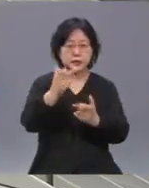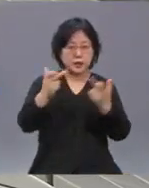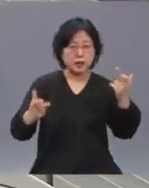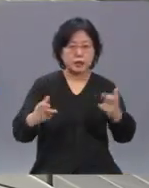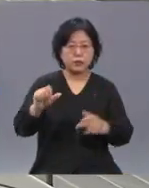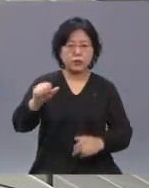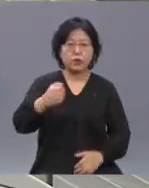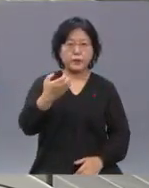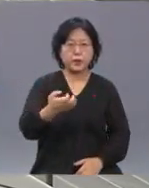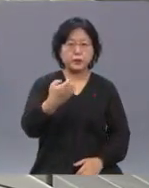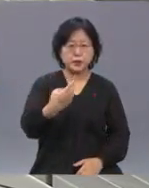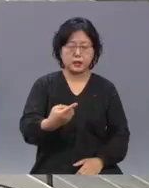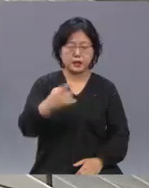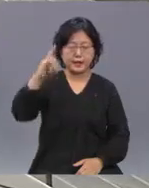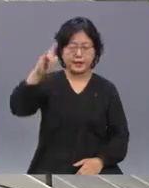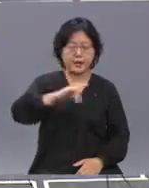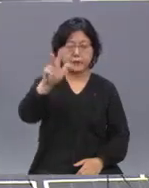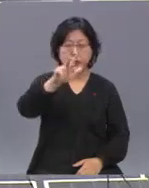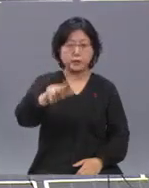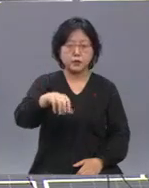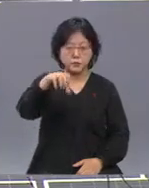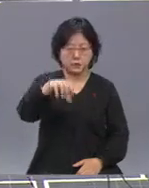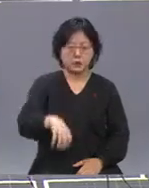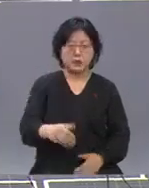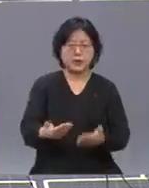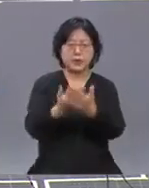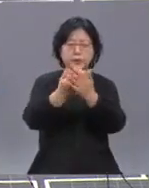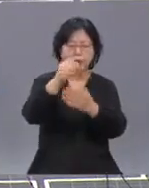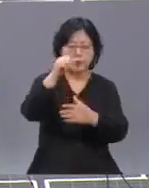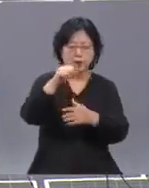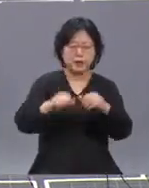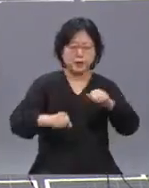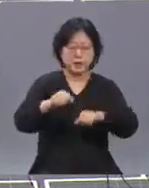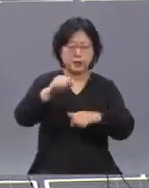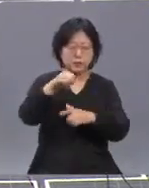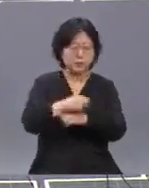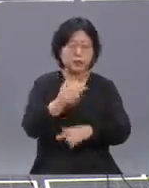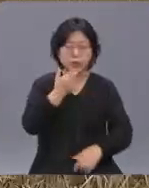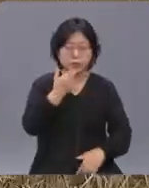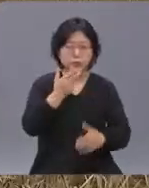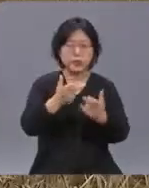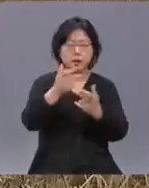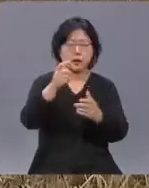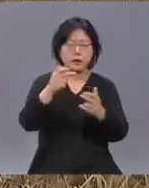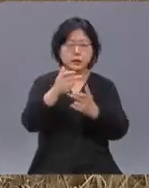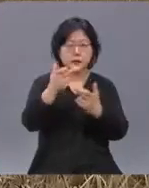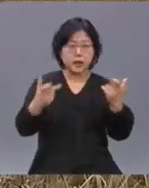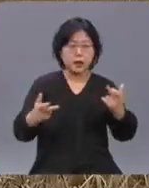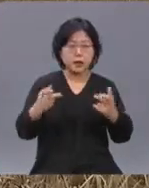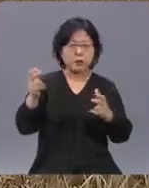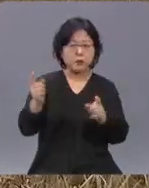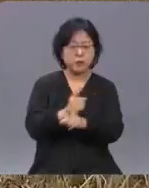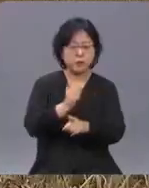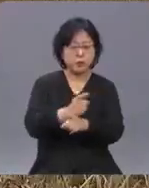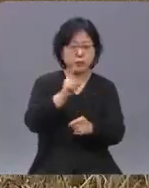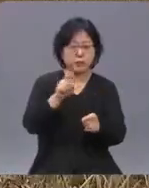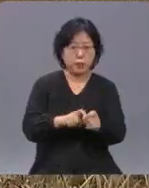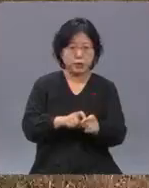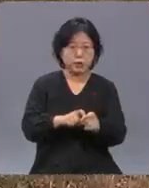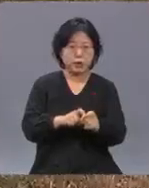오메가흔 1개의 태양광 발전소에 대해 개발행위허가 없이 산지 전용 허가만으로 개발을 허가하는